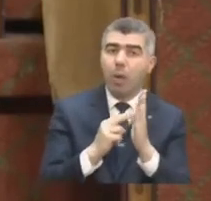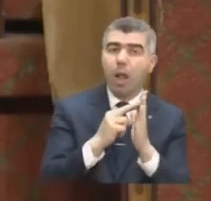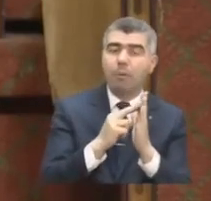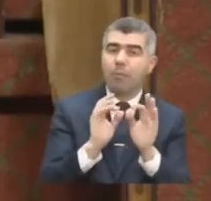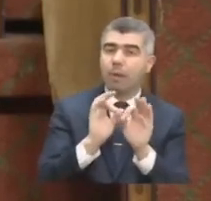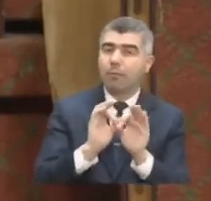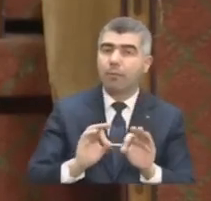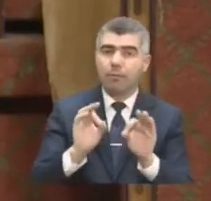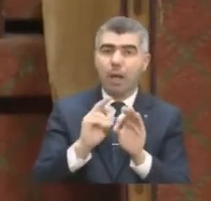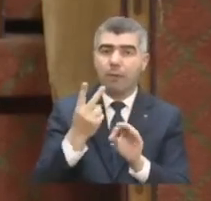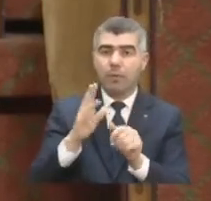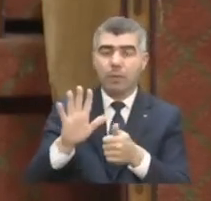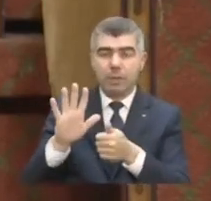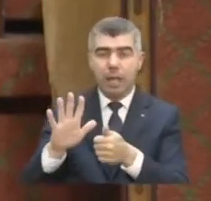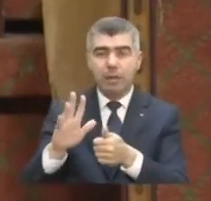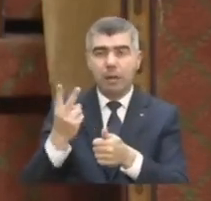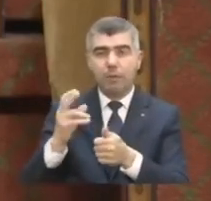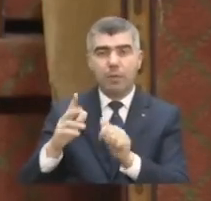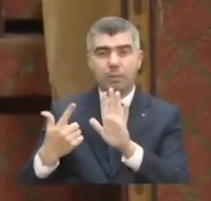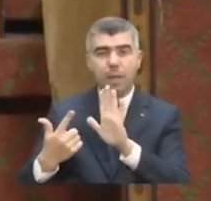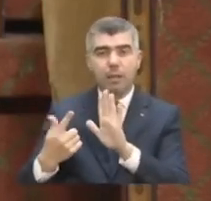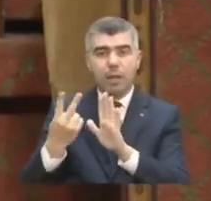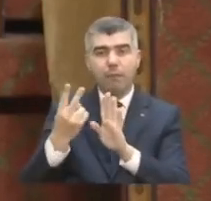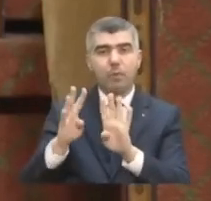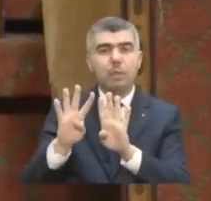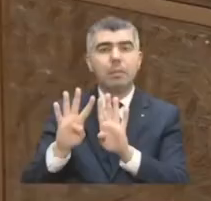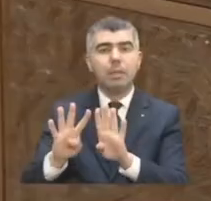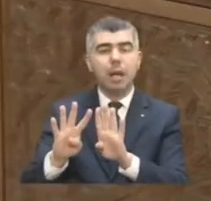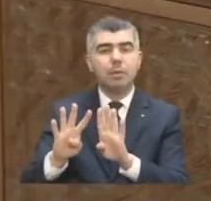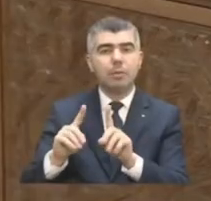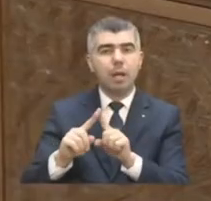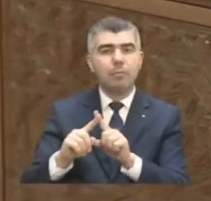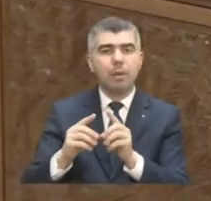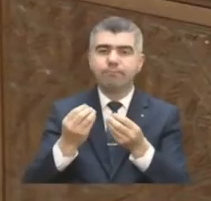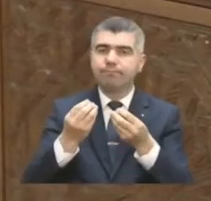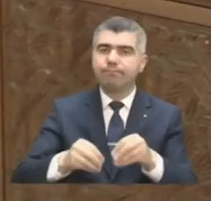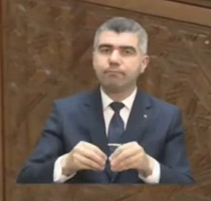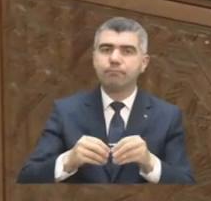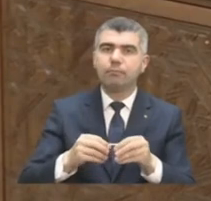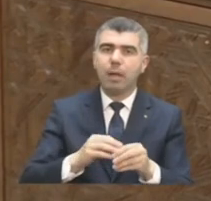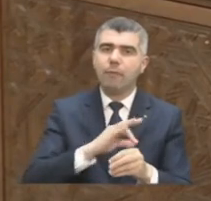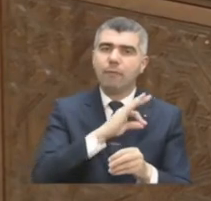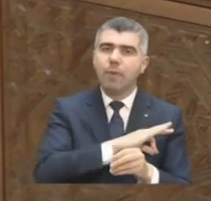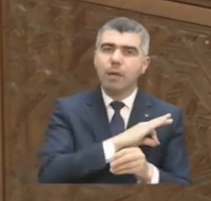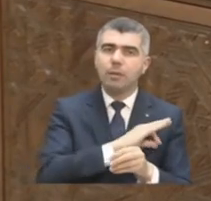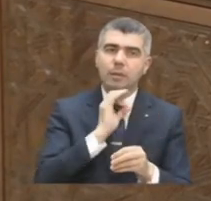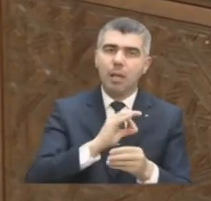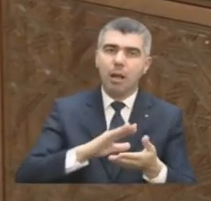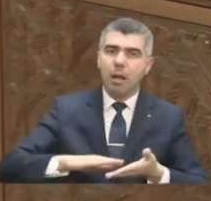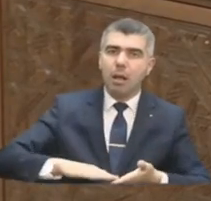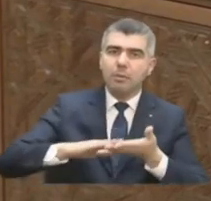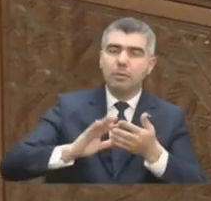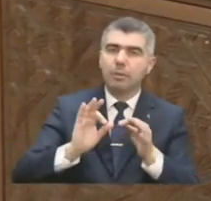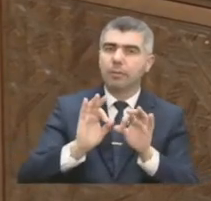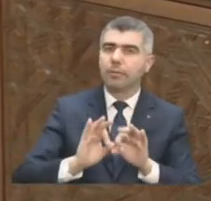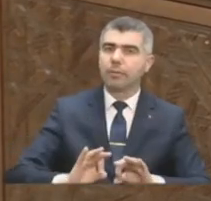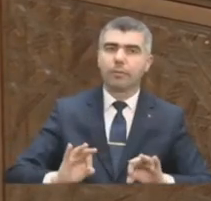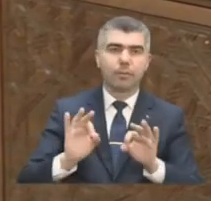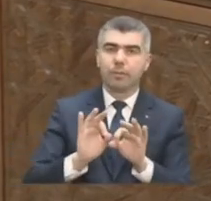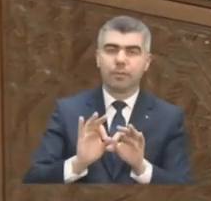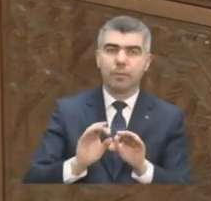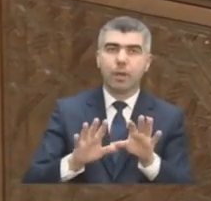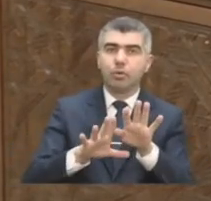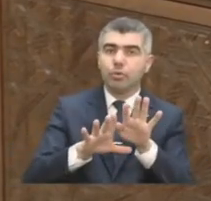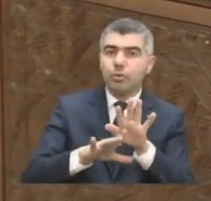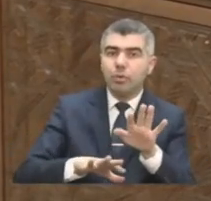أفواج 2016-17 و18 والتي تليها ستضيع عليها هذه الاستفادة في الترقية، خصوصاً في السياق الاجتماعي